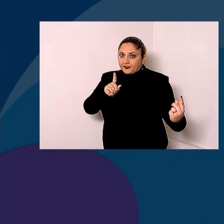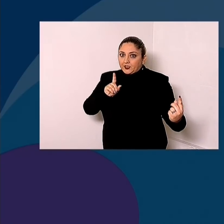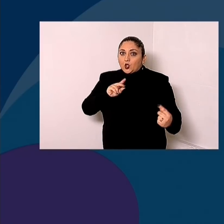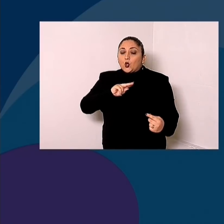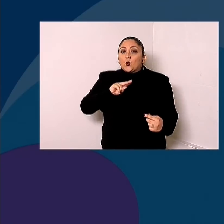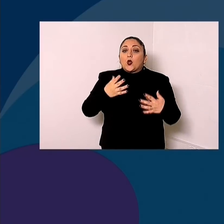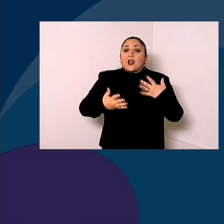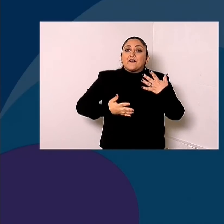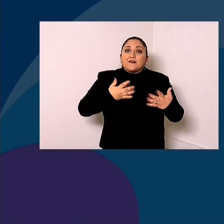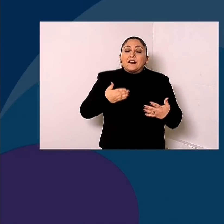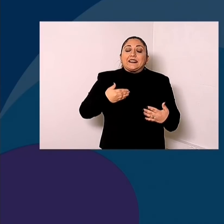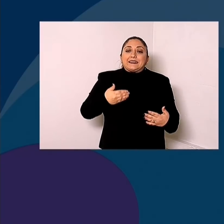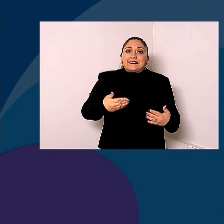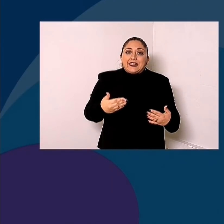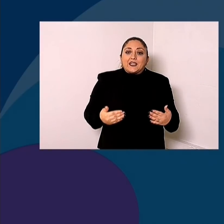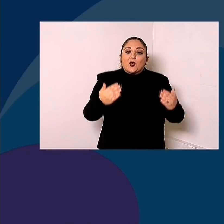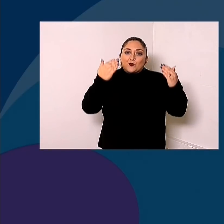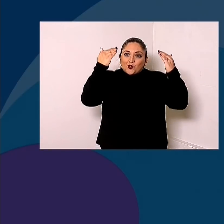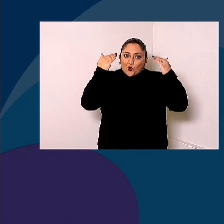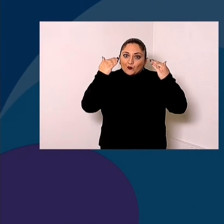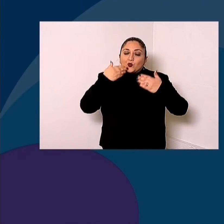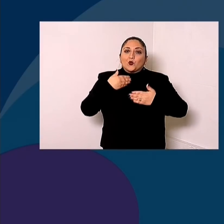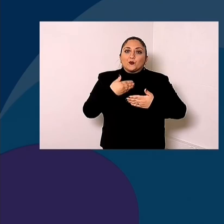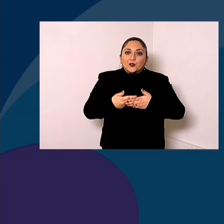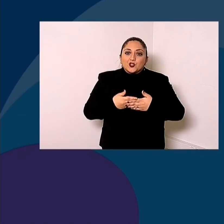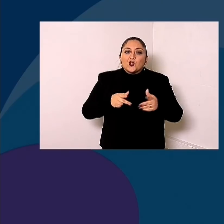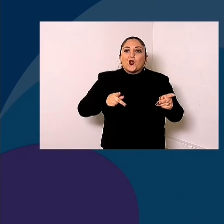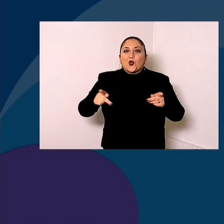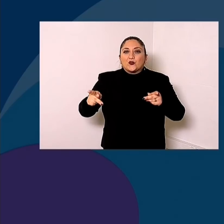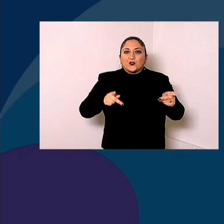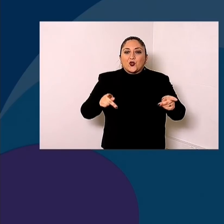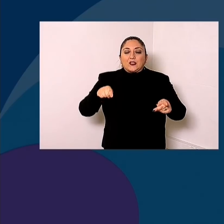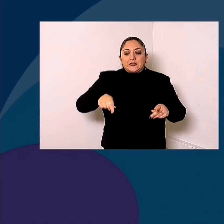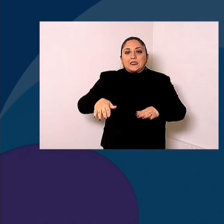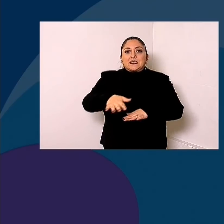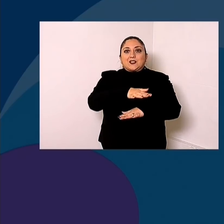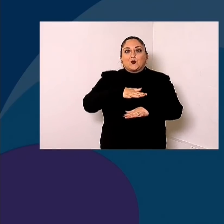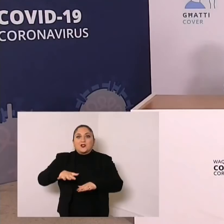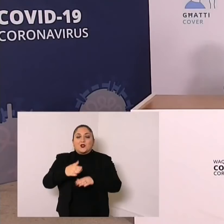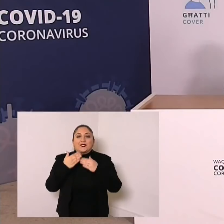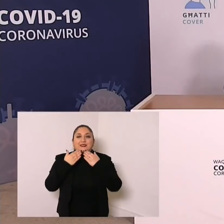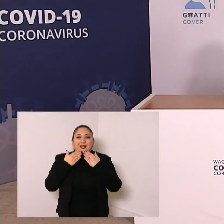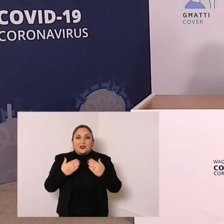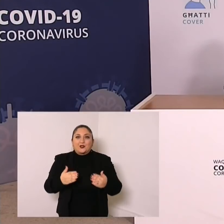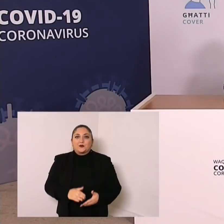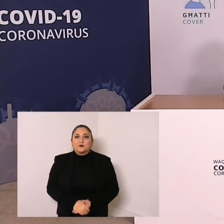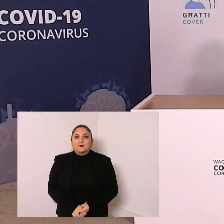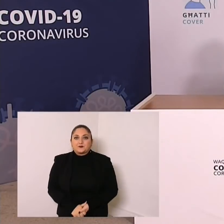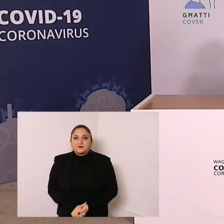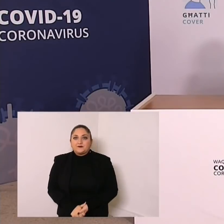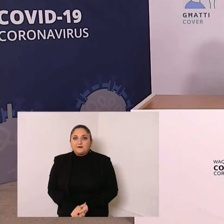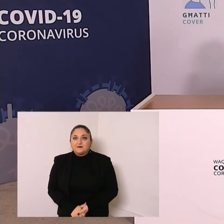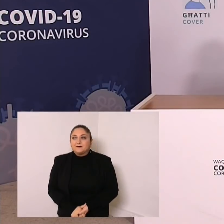li qegħdin nieħdu jiġu segwiti biex aħna nkun nistgħu nikkontrollaw din is-sitwazzjoni. Grazzi.